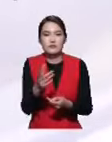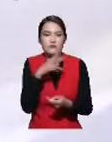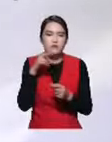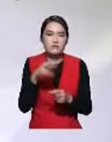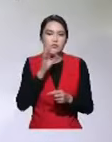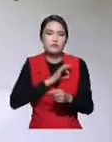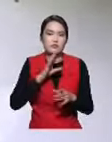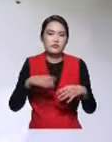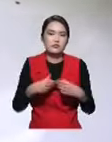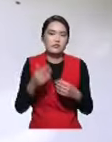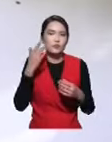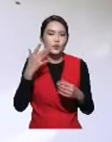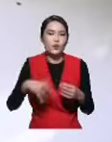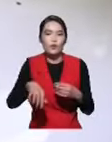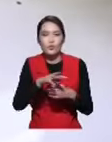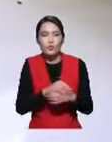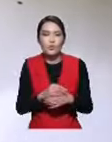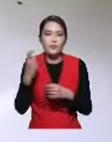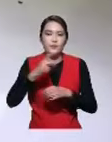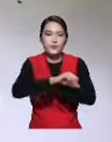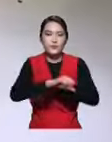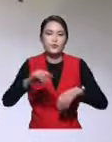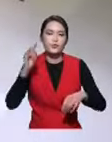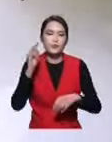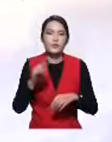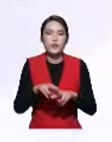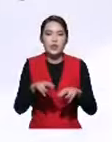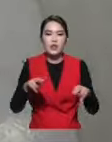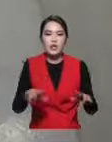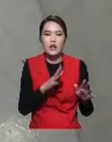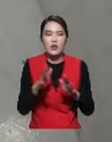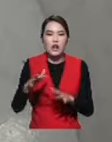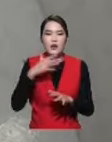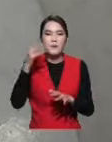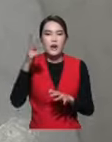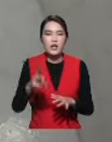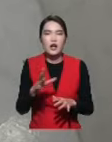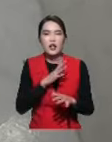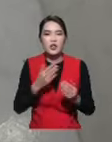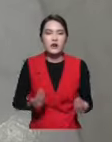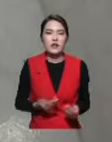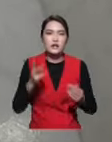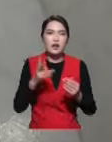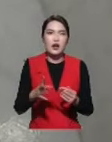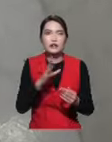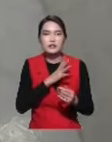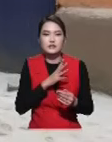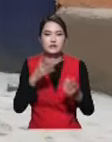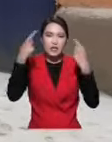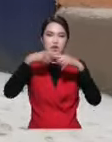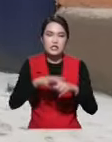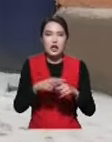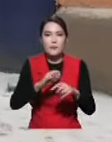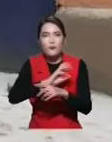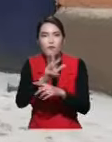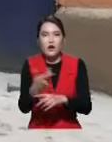использовать электроплиты. Тем временем только на территории Петропавловска порядка 20 многоэтажных жилых домов отключены от центрального газоснабжения. А